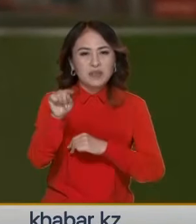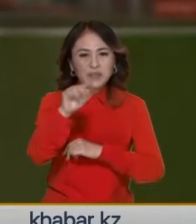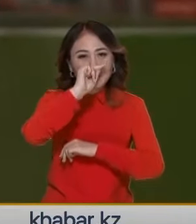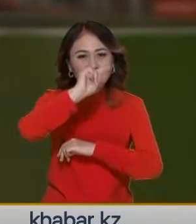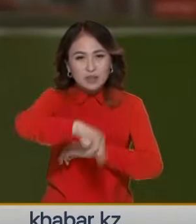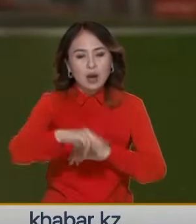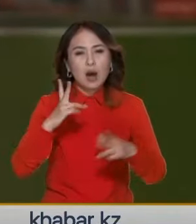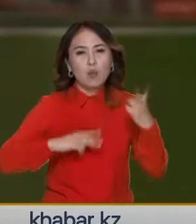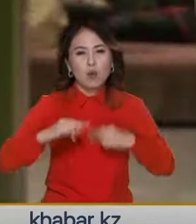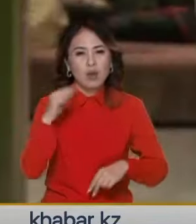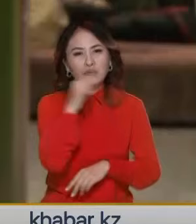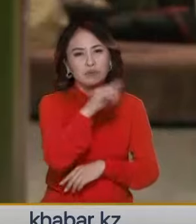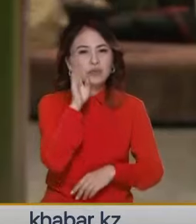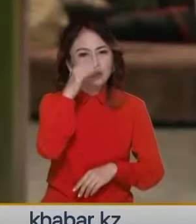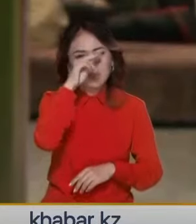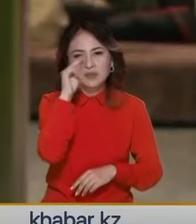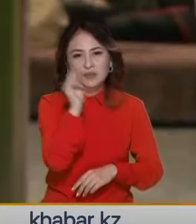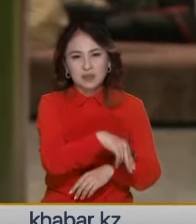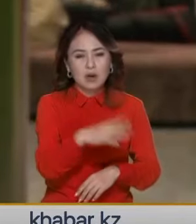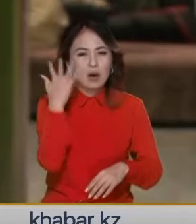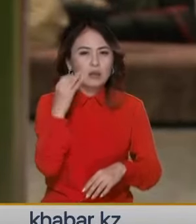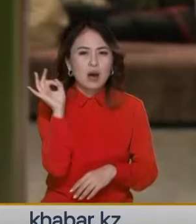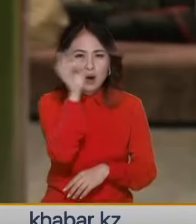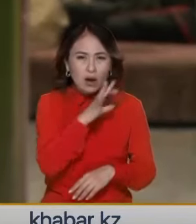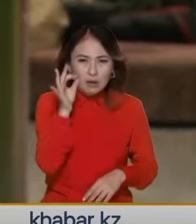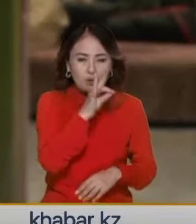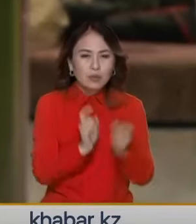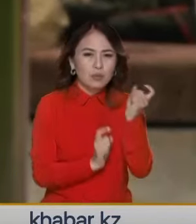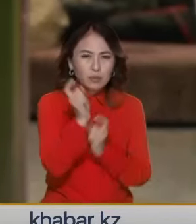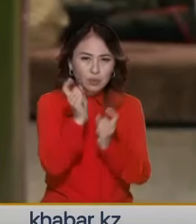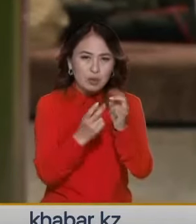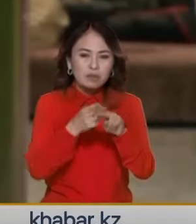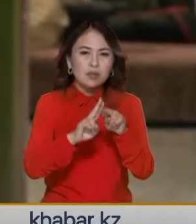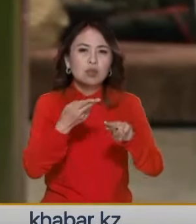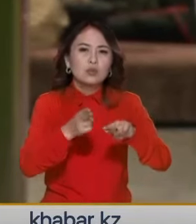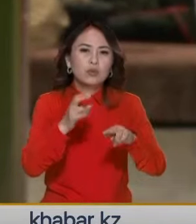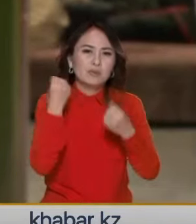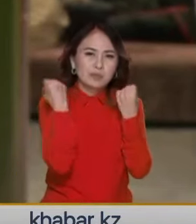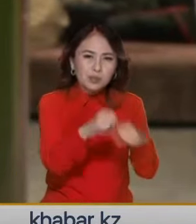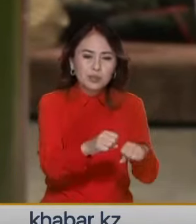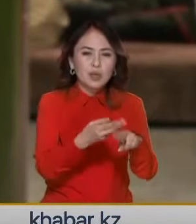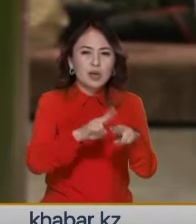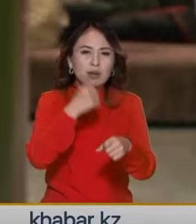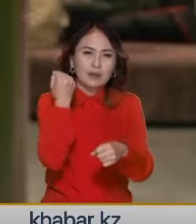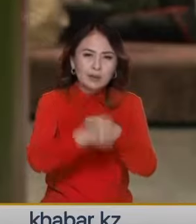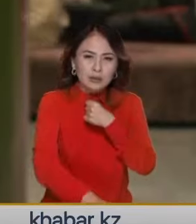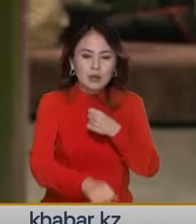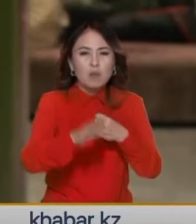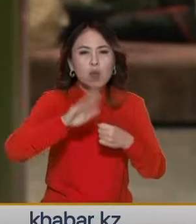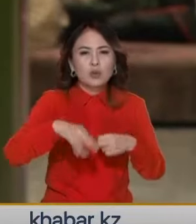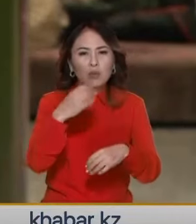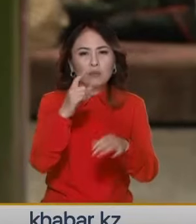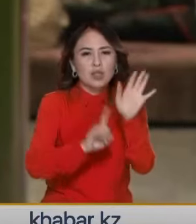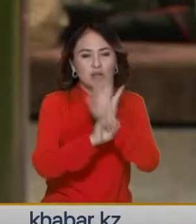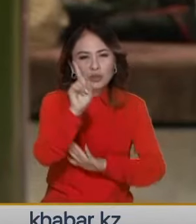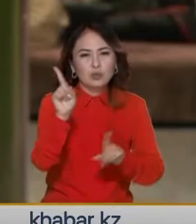мұғалім ата-ананы кінәлайды. Айқайлағаннан кейін айқайы нәтижесіз болады, ұрады, ұруы нәтижесіз болады,